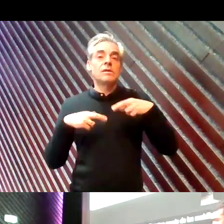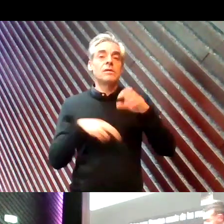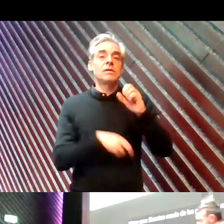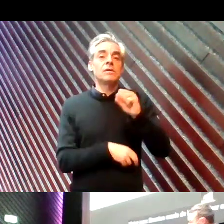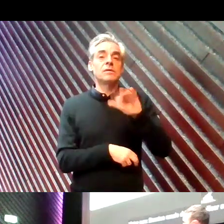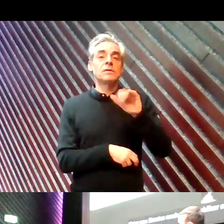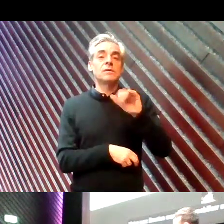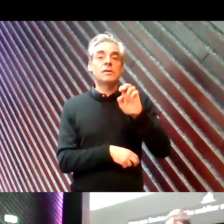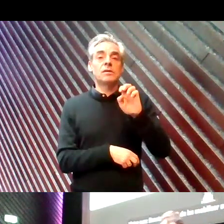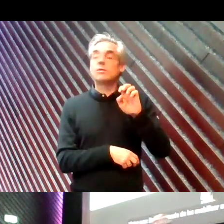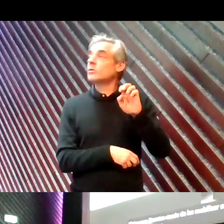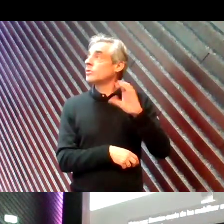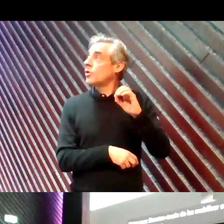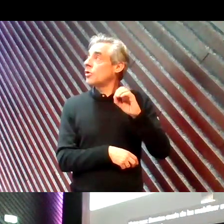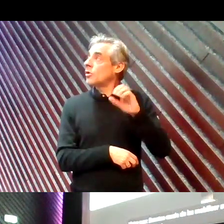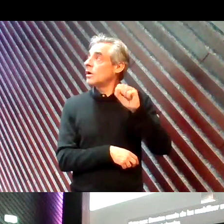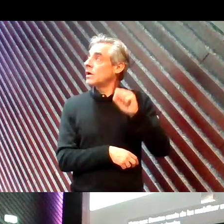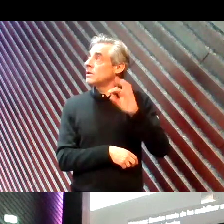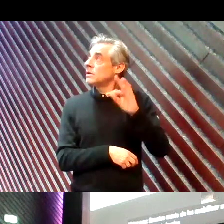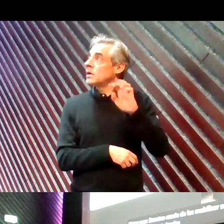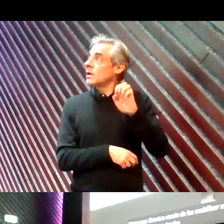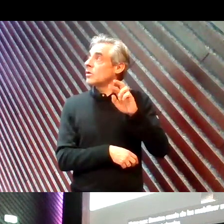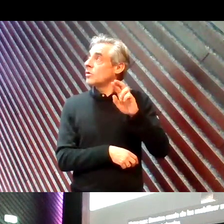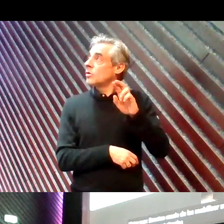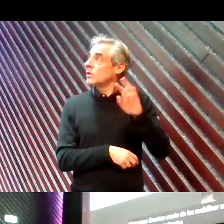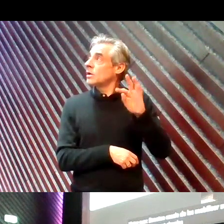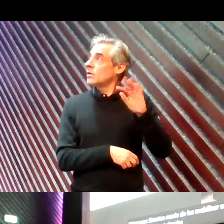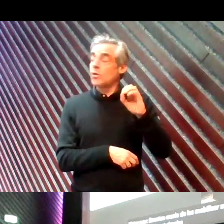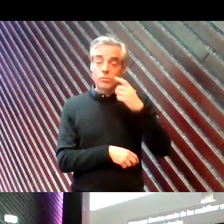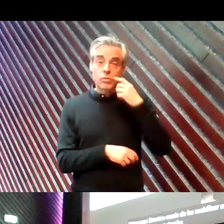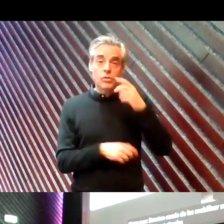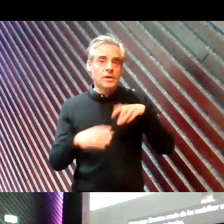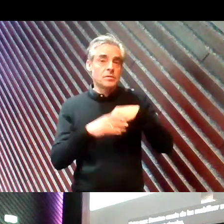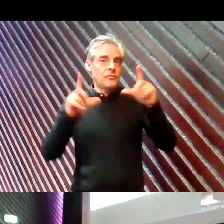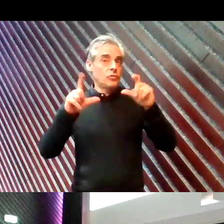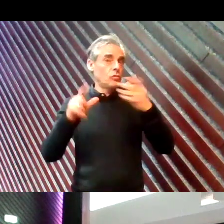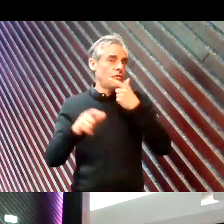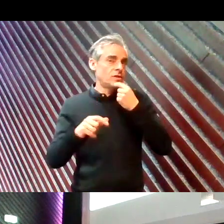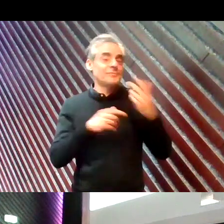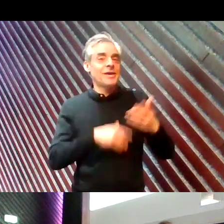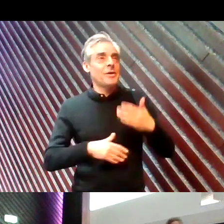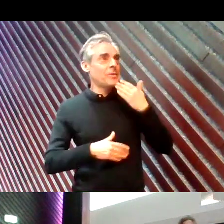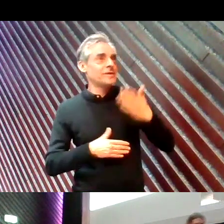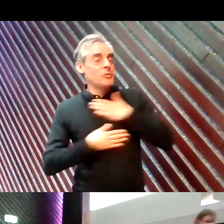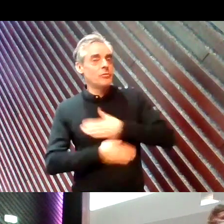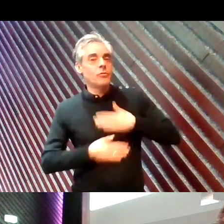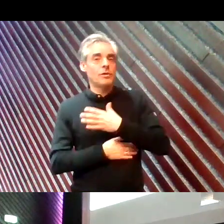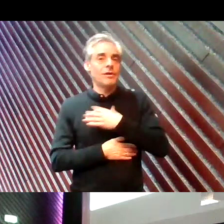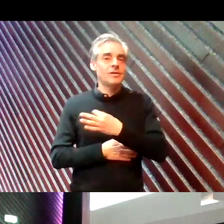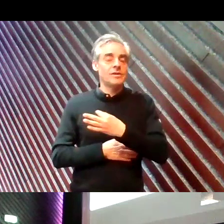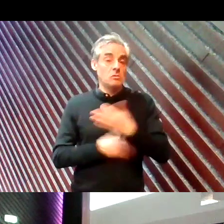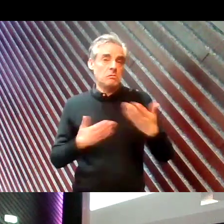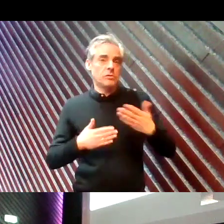photo pour participer. À toi la parole, Victor. Bonjour à tous, très ravi de pouvoir intervenir ce matin